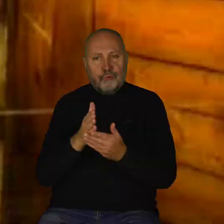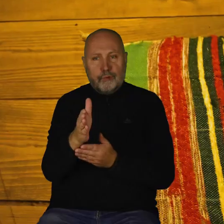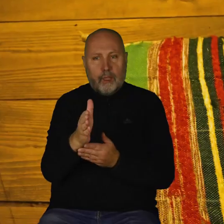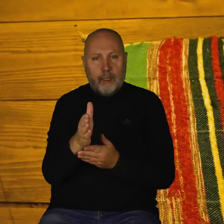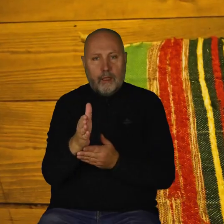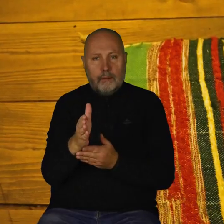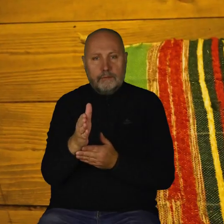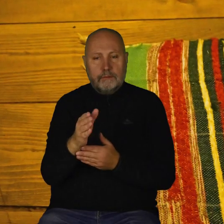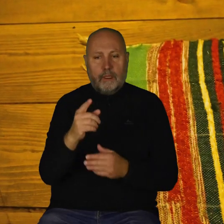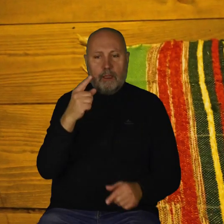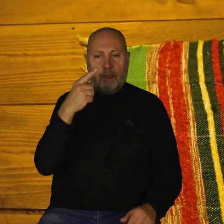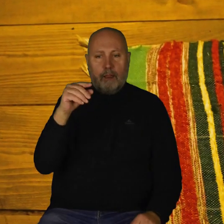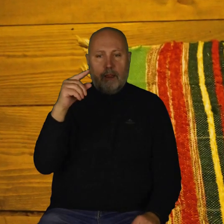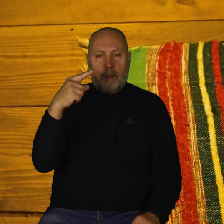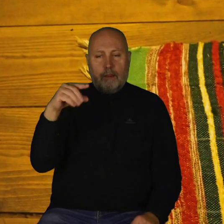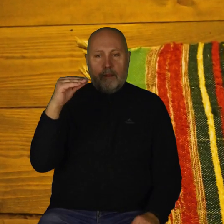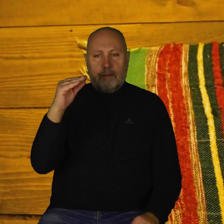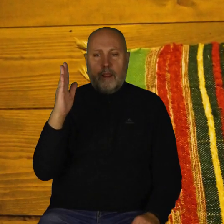przewijalnia